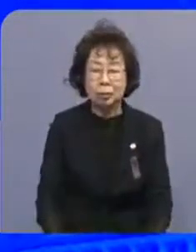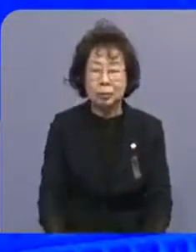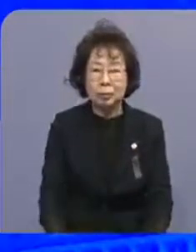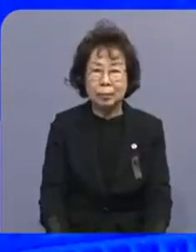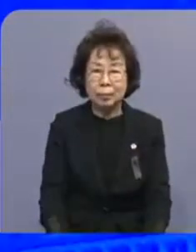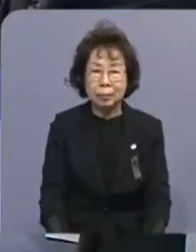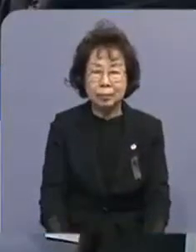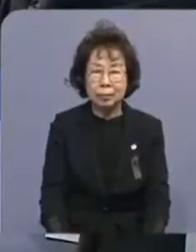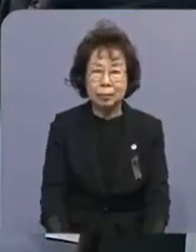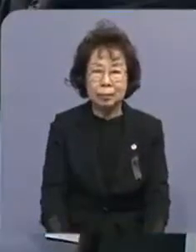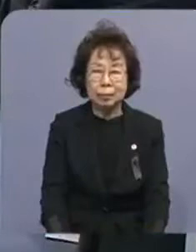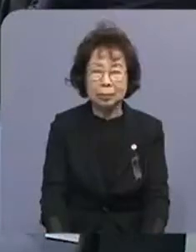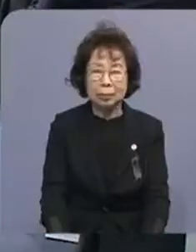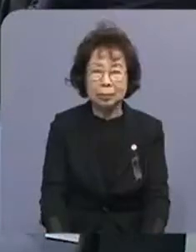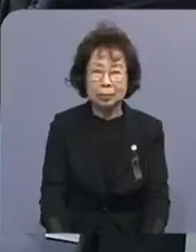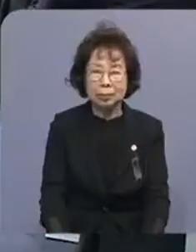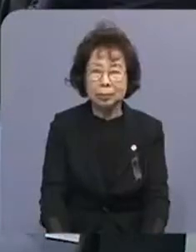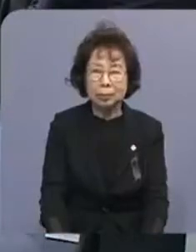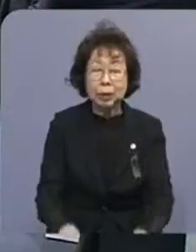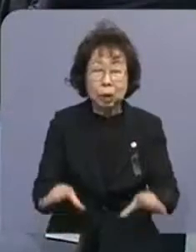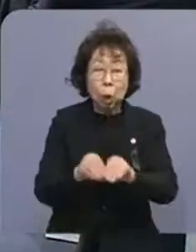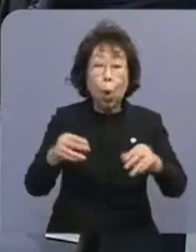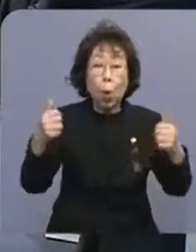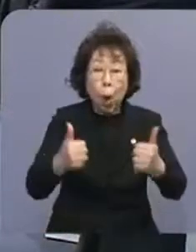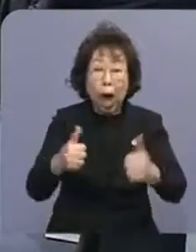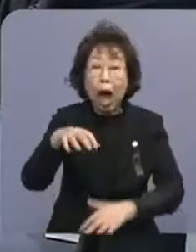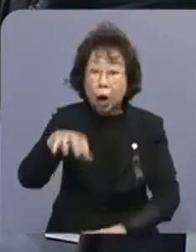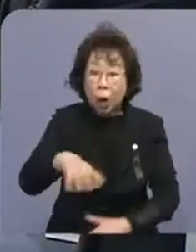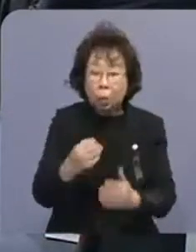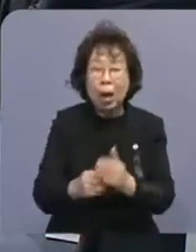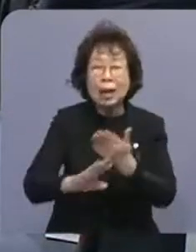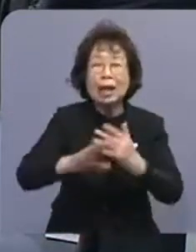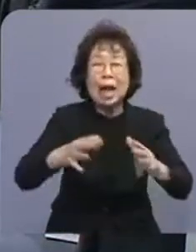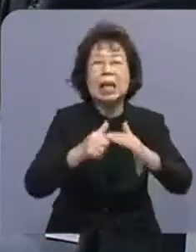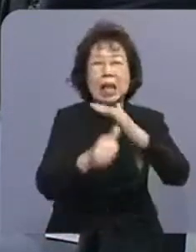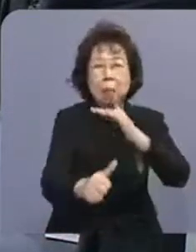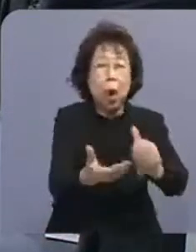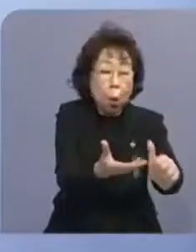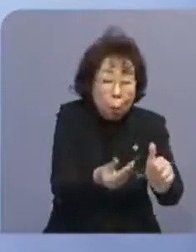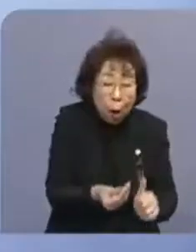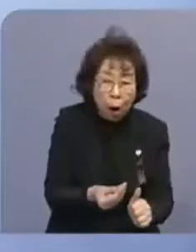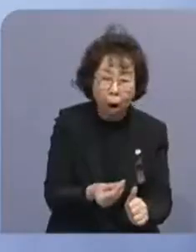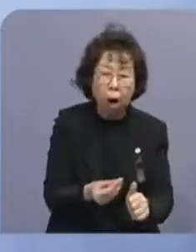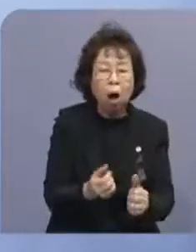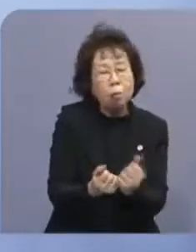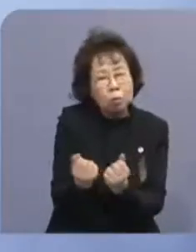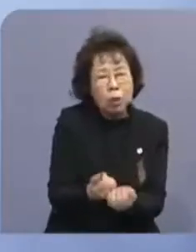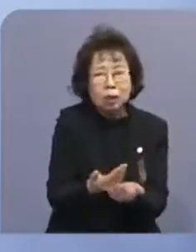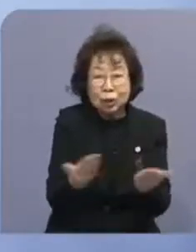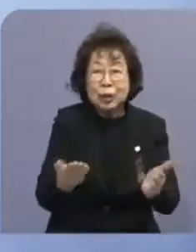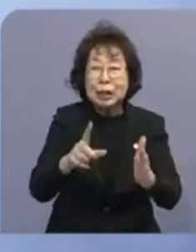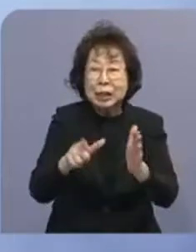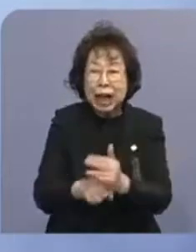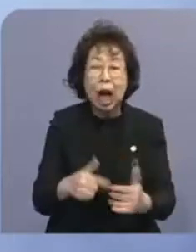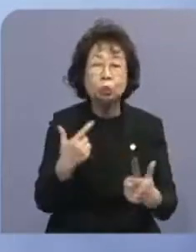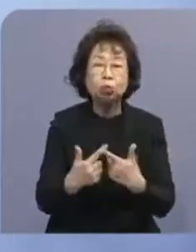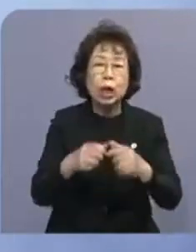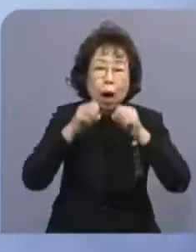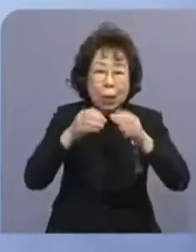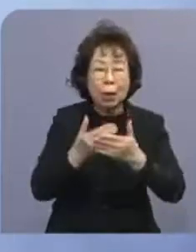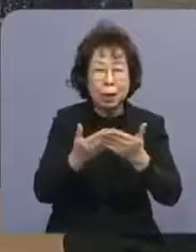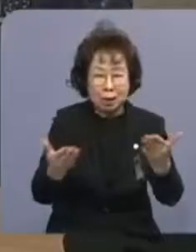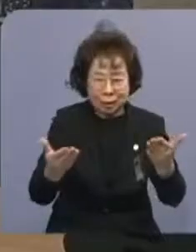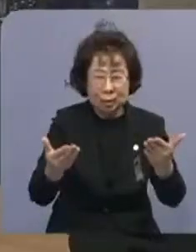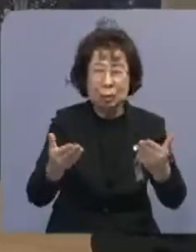보탬이 되었으면. 총회가 열리는 동안 각국 대사를 초청한 포럼과 만찬 등을 열고 부산을 알리는